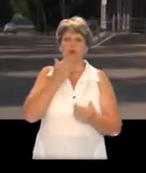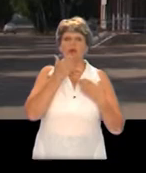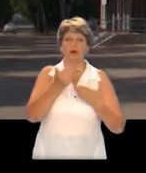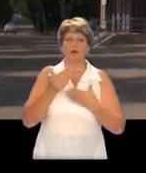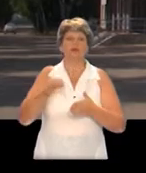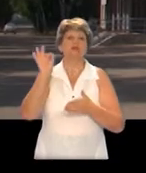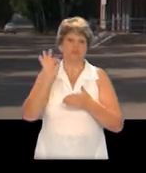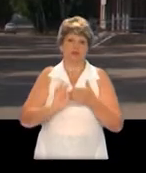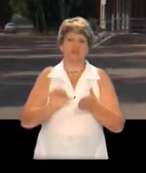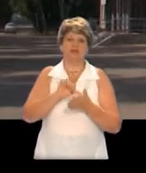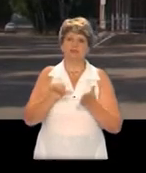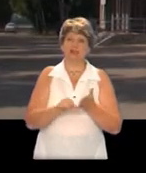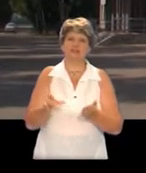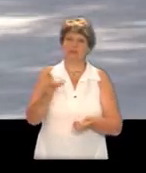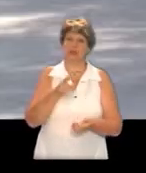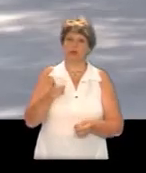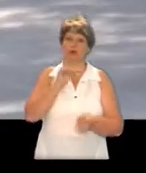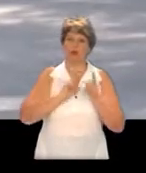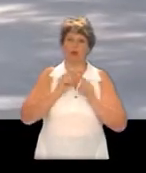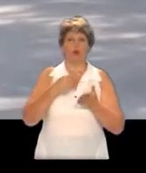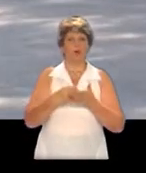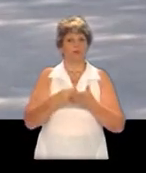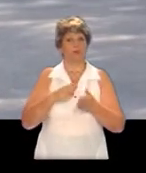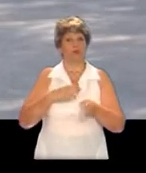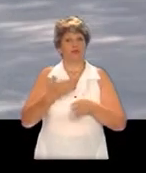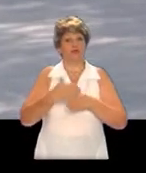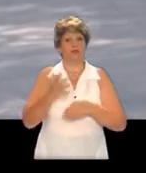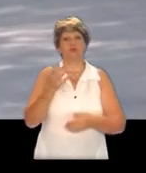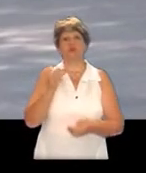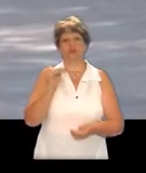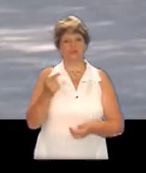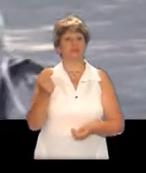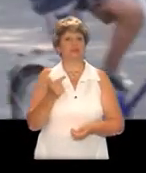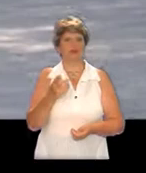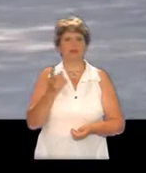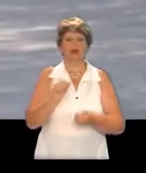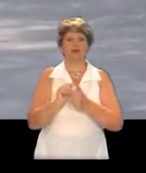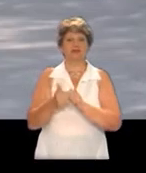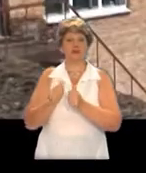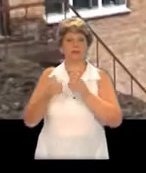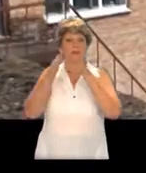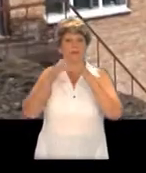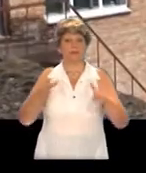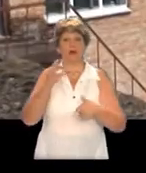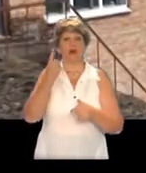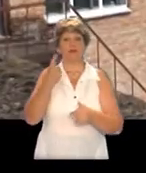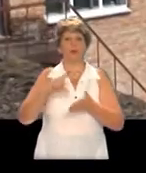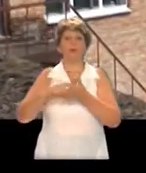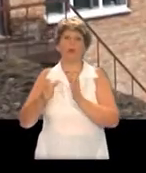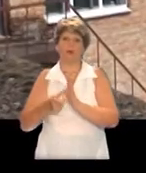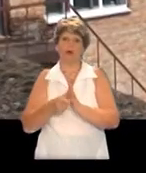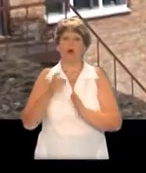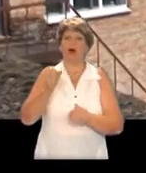звернення відразу відреагувала Смілянська районна рада. У бюджеті району було винайдено 500 тисяч гривень на заміну покрівлі над одним із корпусів